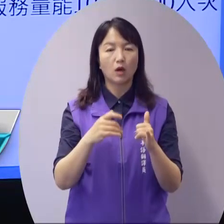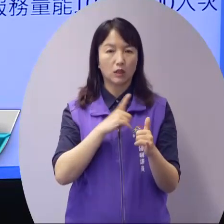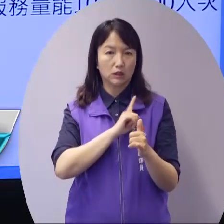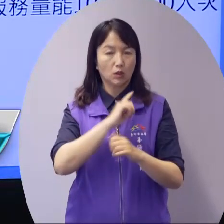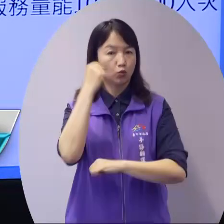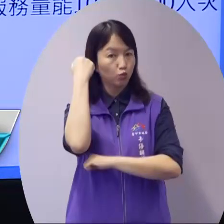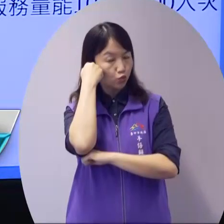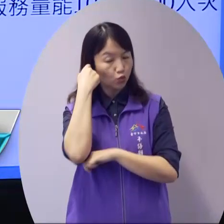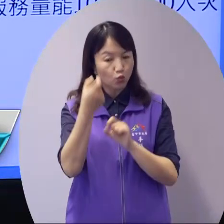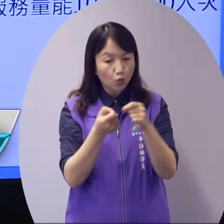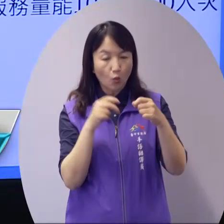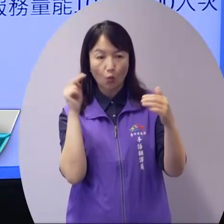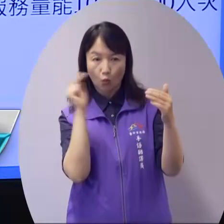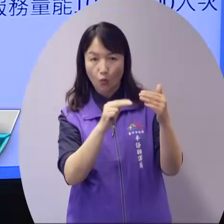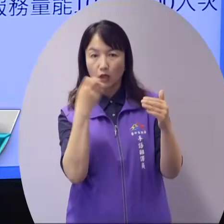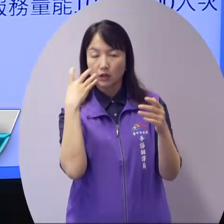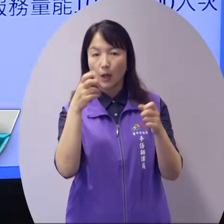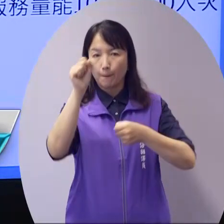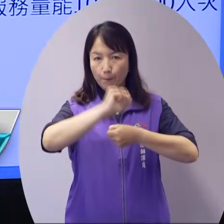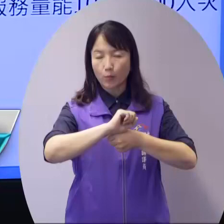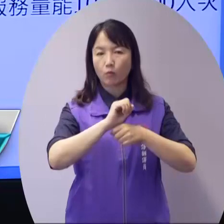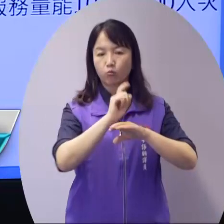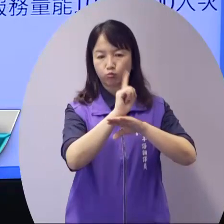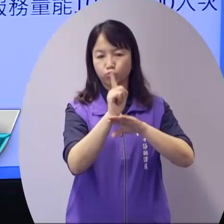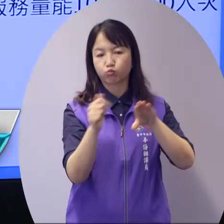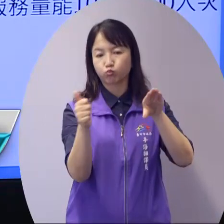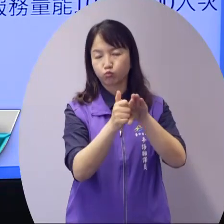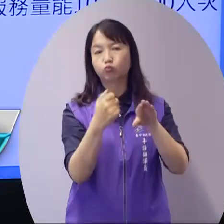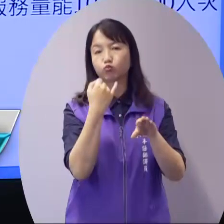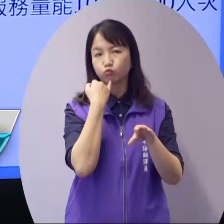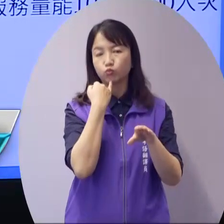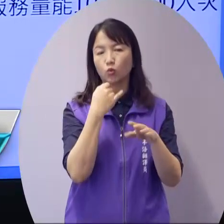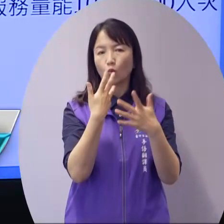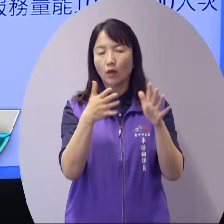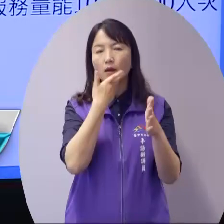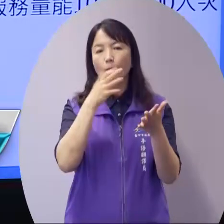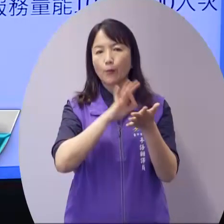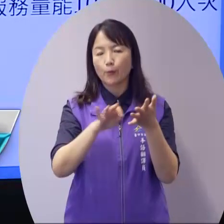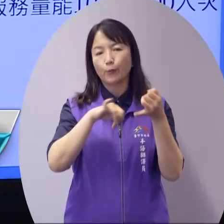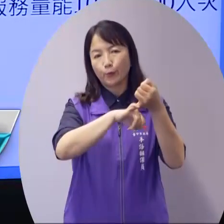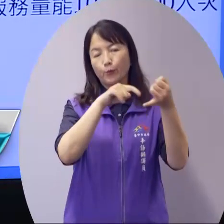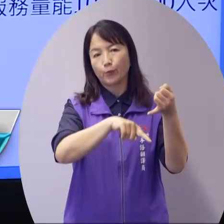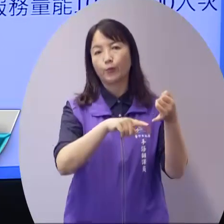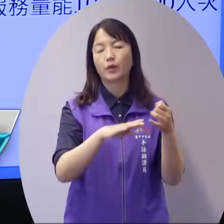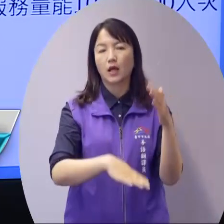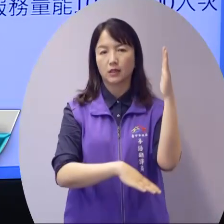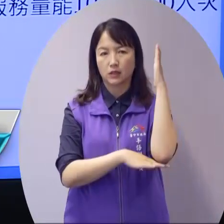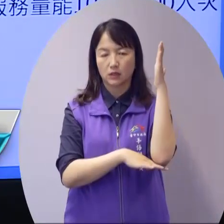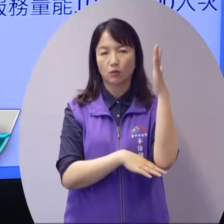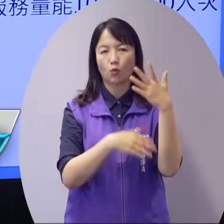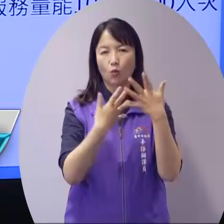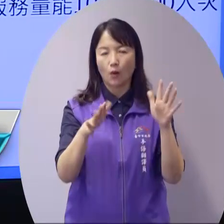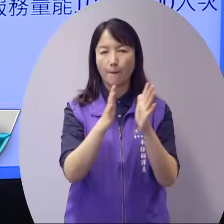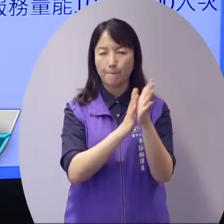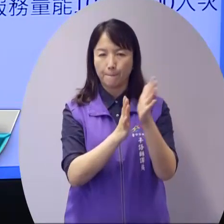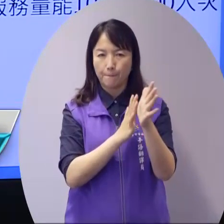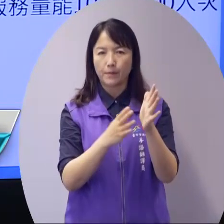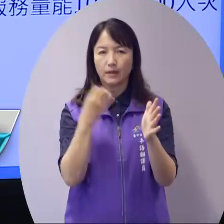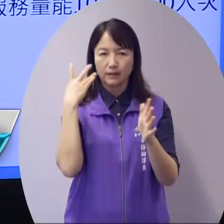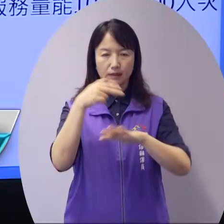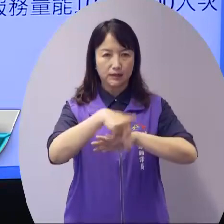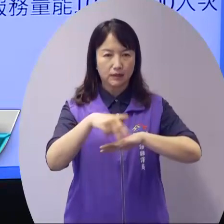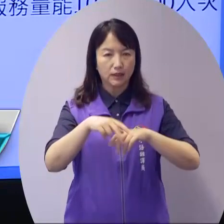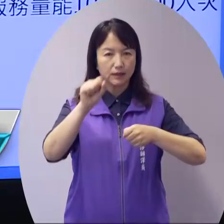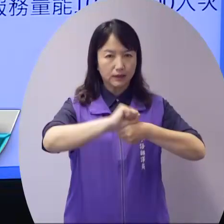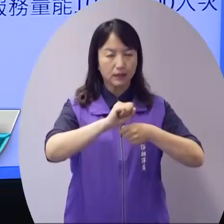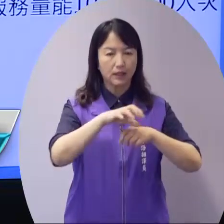居住的地方有这样子新的服务产生，那也希望民众可以多多利用。那政府这一块就会在一直盘点新的区块，